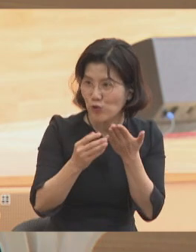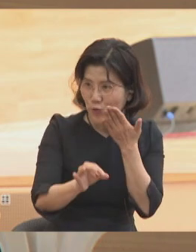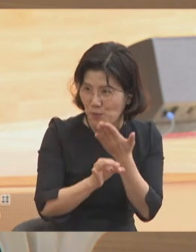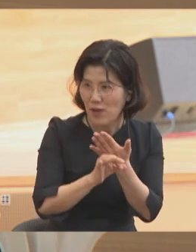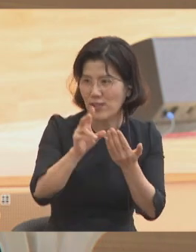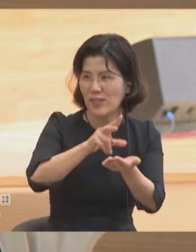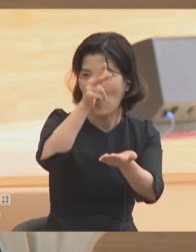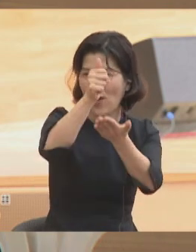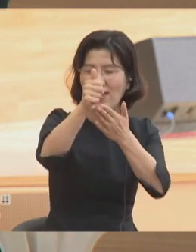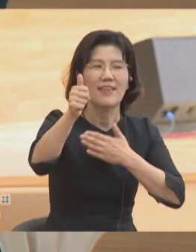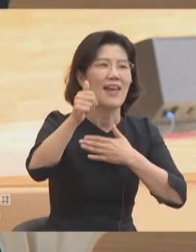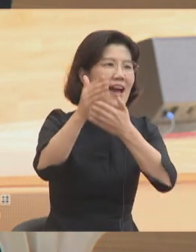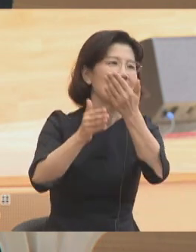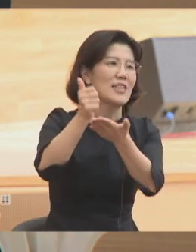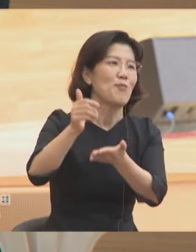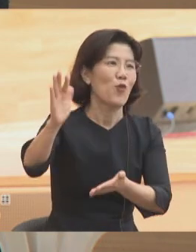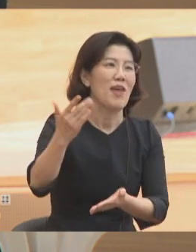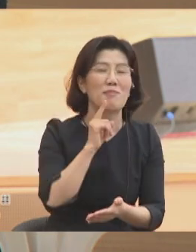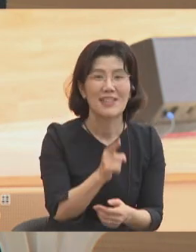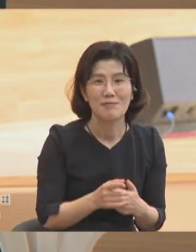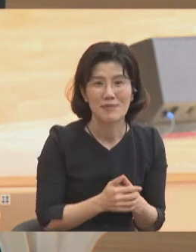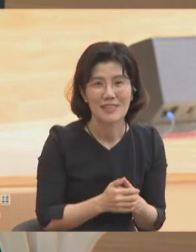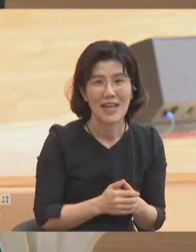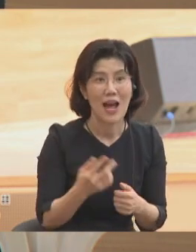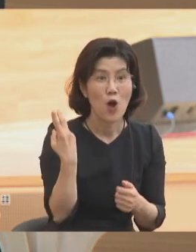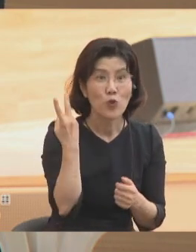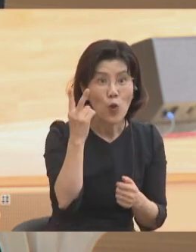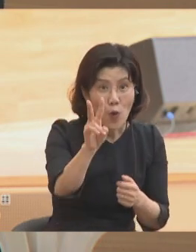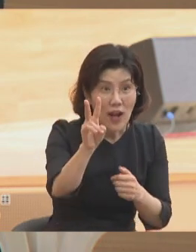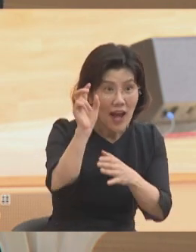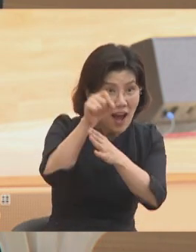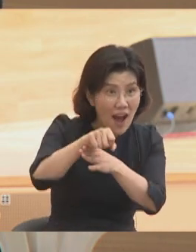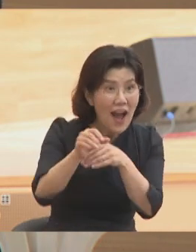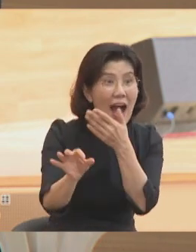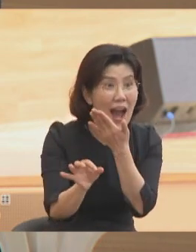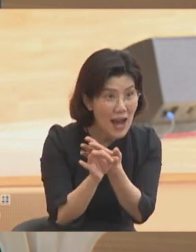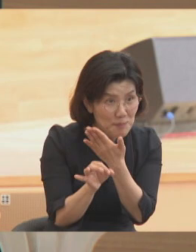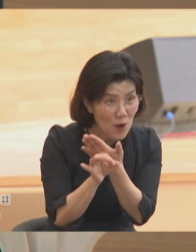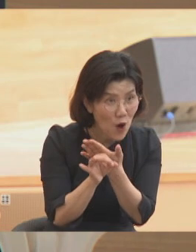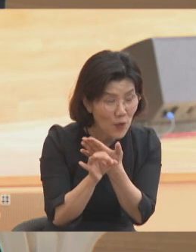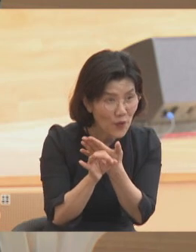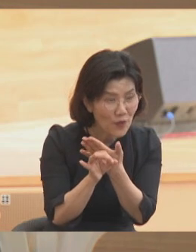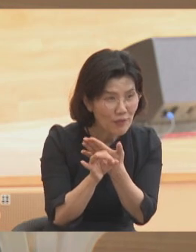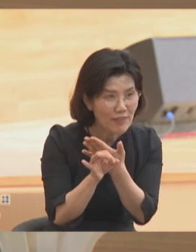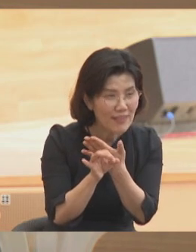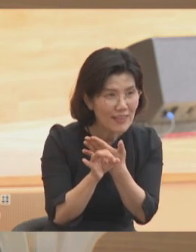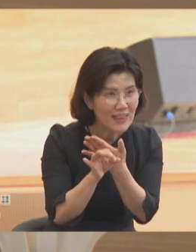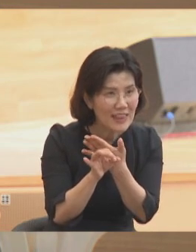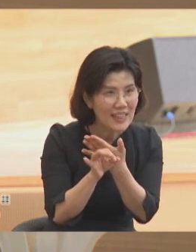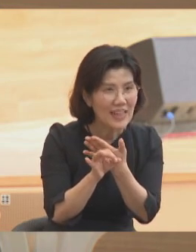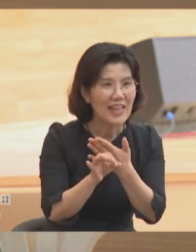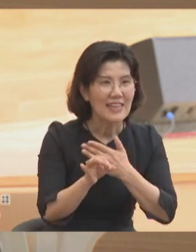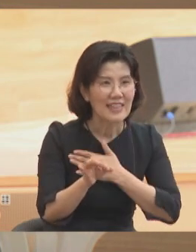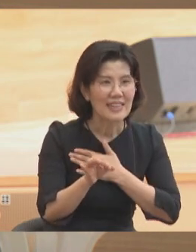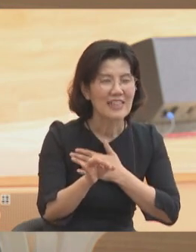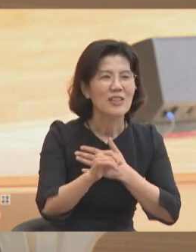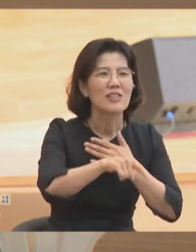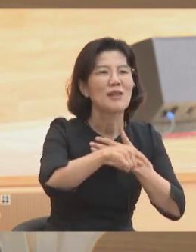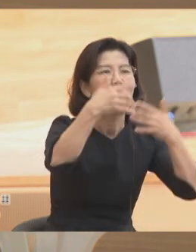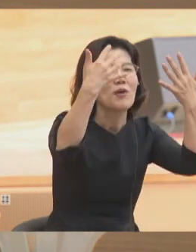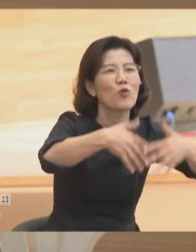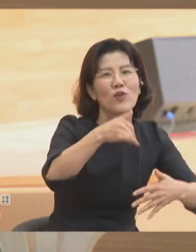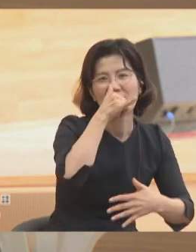것 요 아멘 여기 보세요 돌아가게 하시 오면 뭐가 달려 있는 거예요